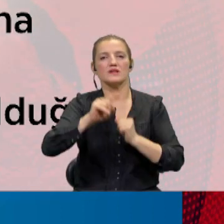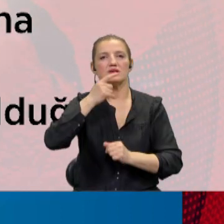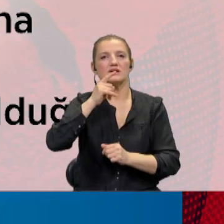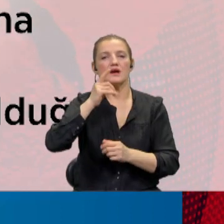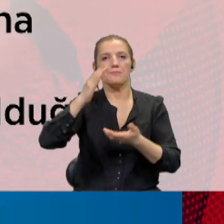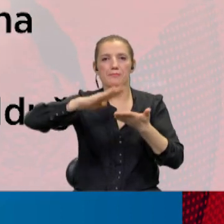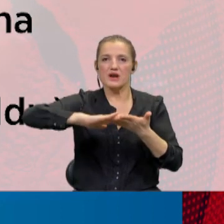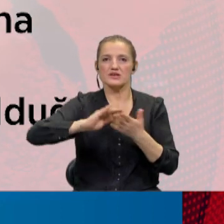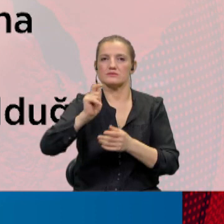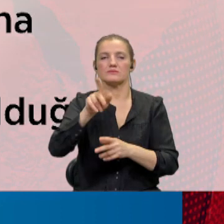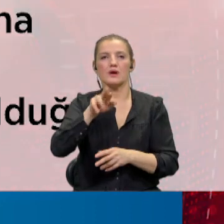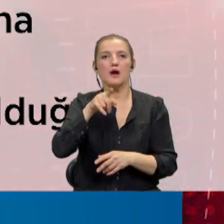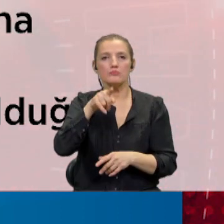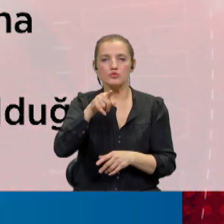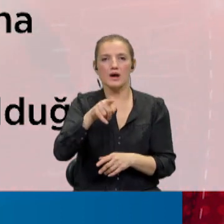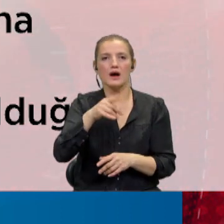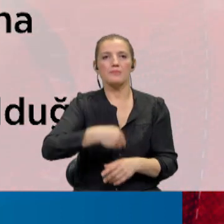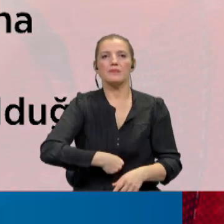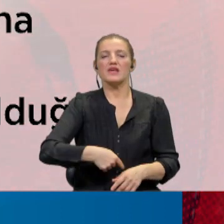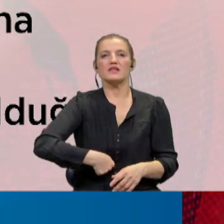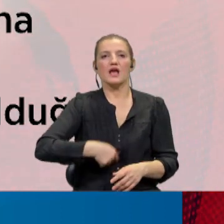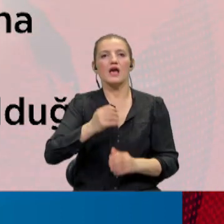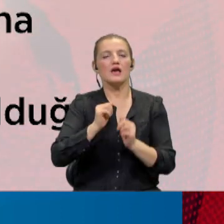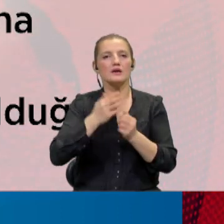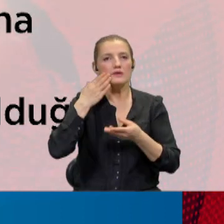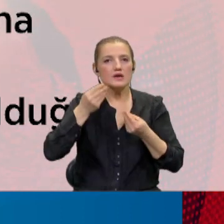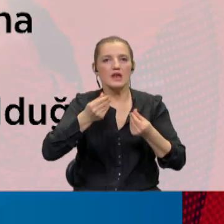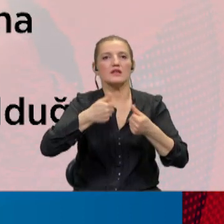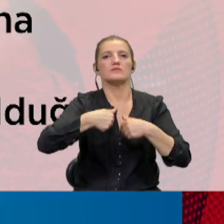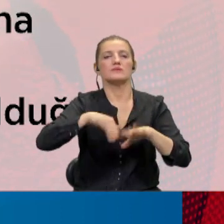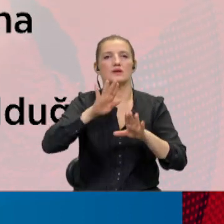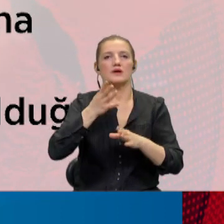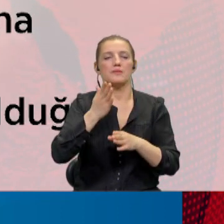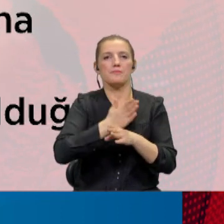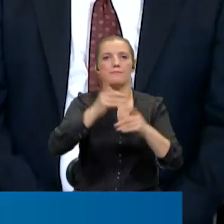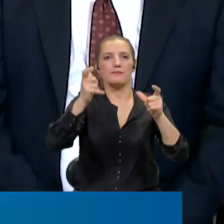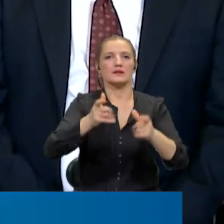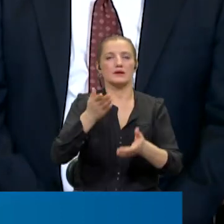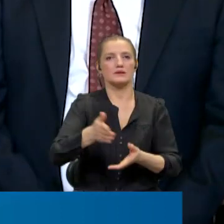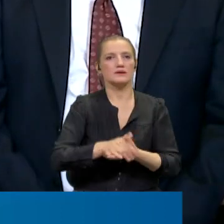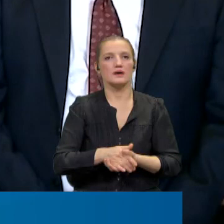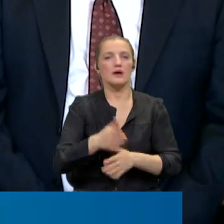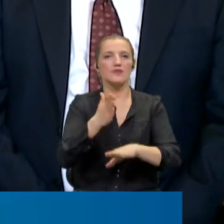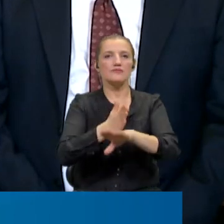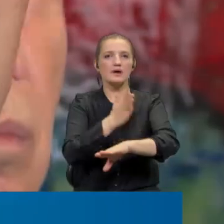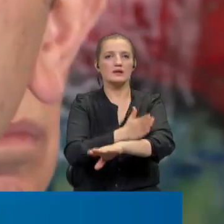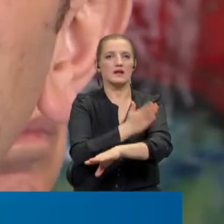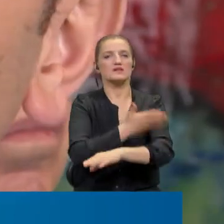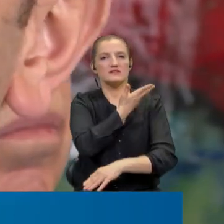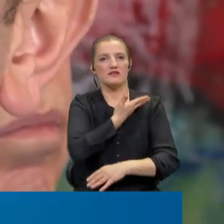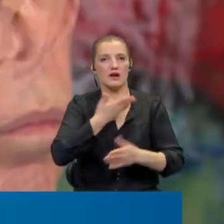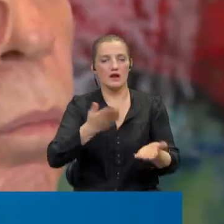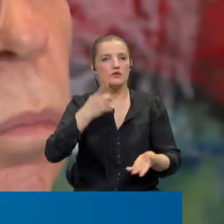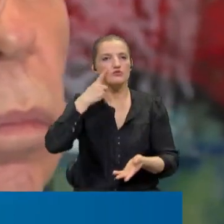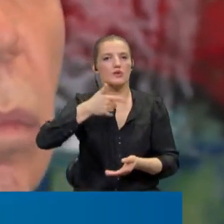zeytin dalıdır ki buna yelkenlerin midelerinde ödemedikleri erik kurusu olduğu meydandadır vatanperverlik imizi